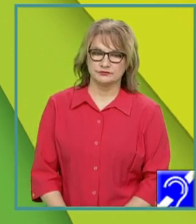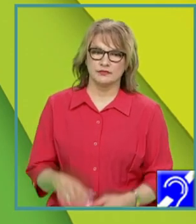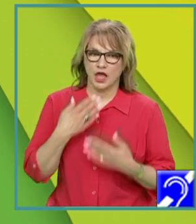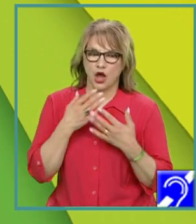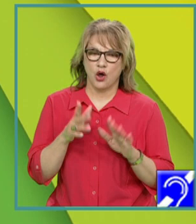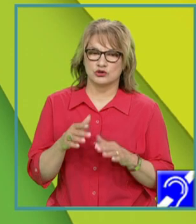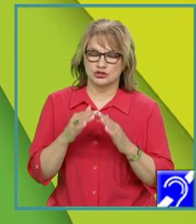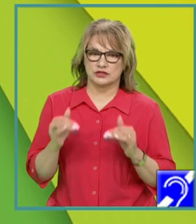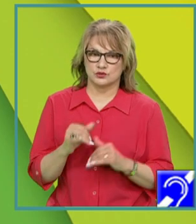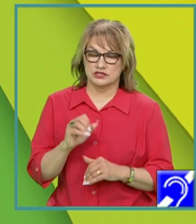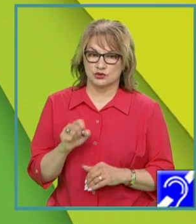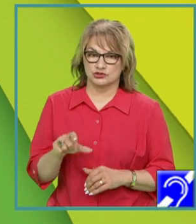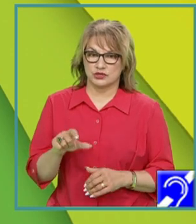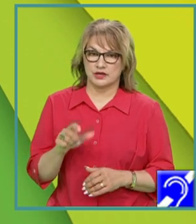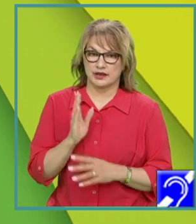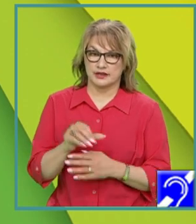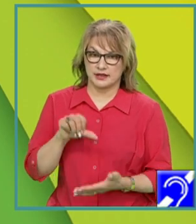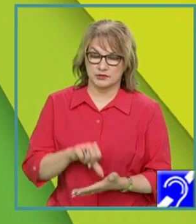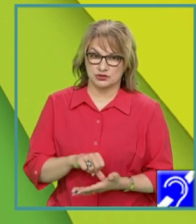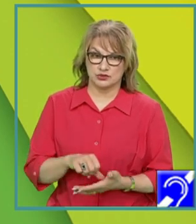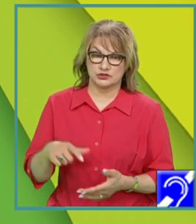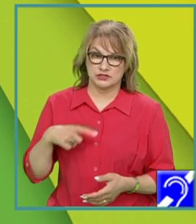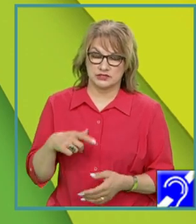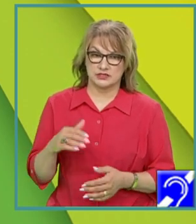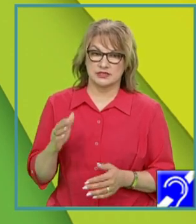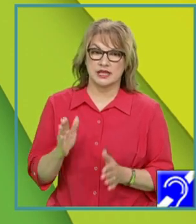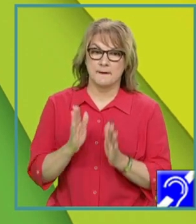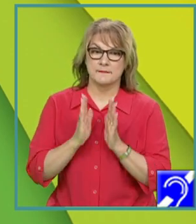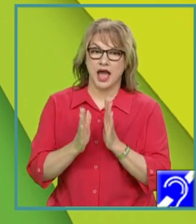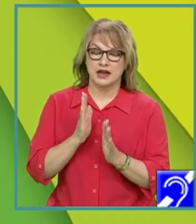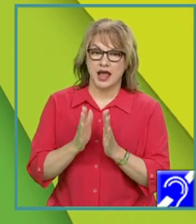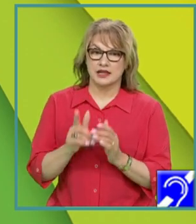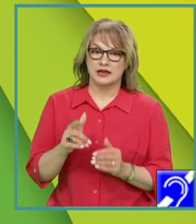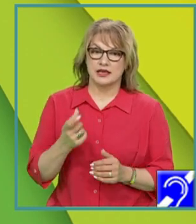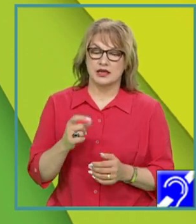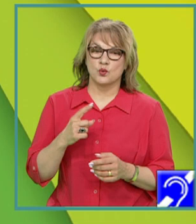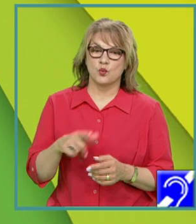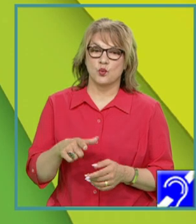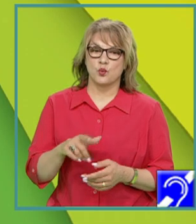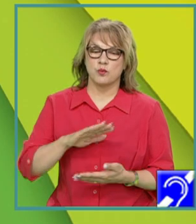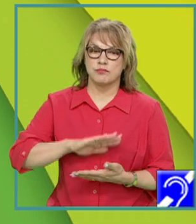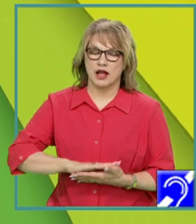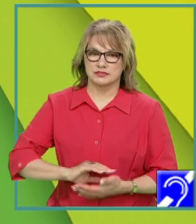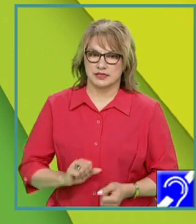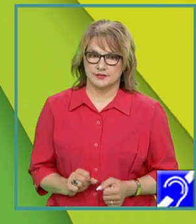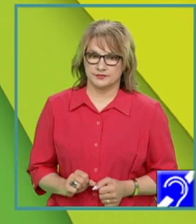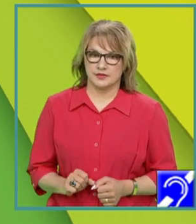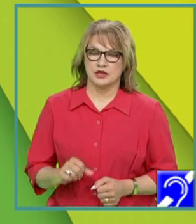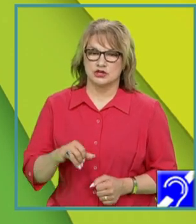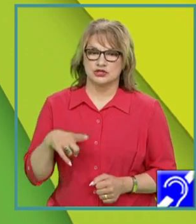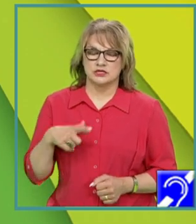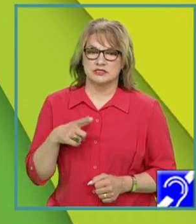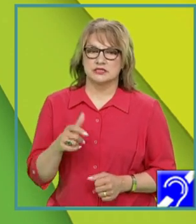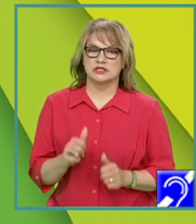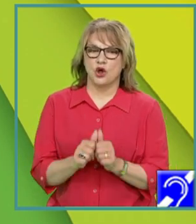orice triunghi isoscel liniile mijlocii sunt paralele cu bazele și sunt